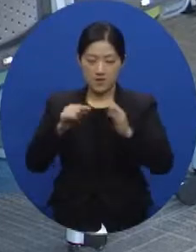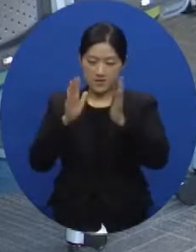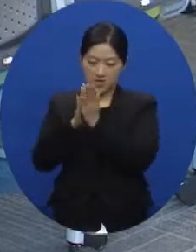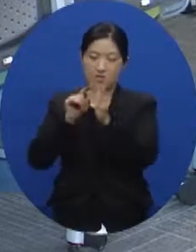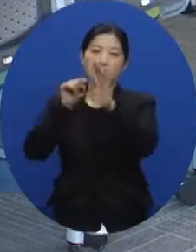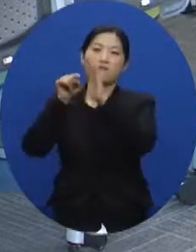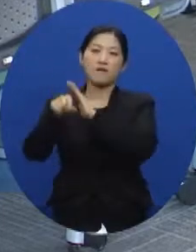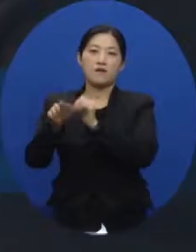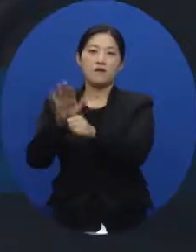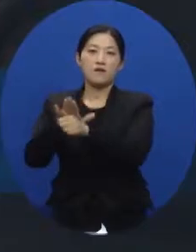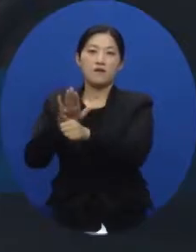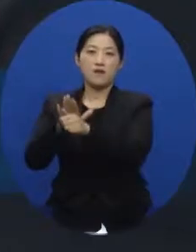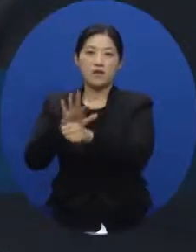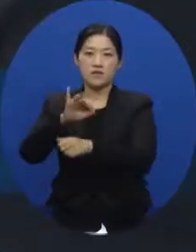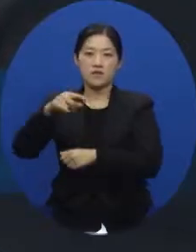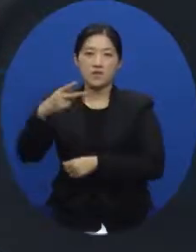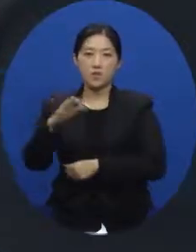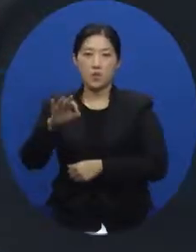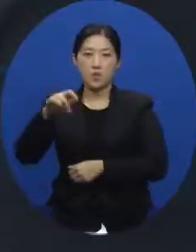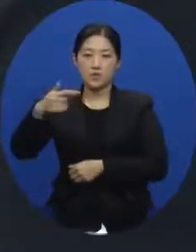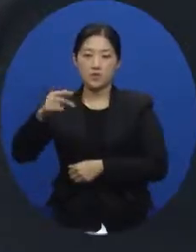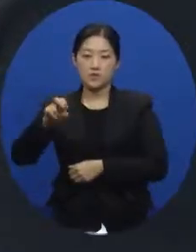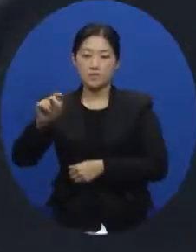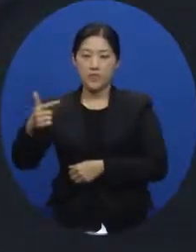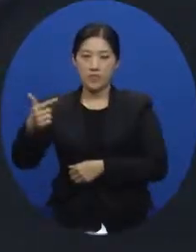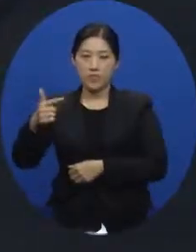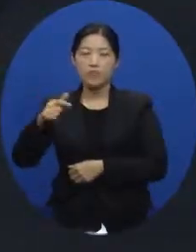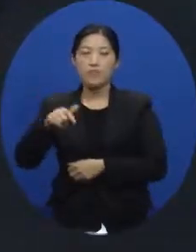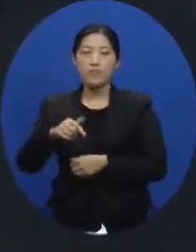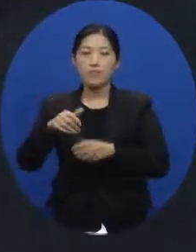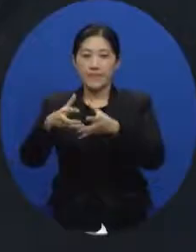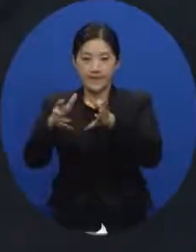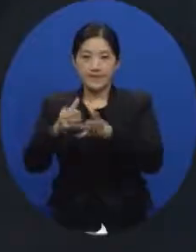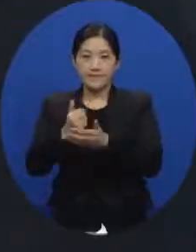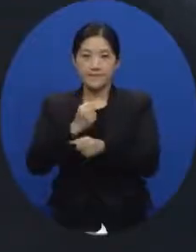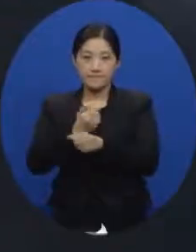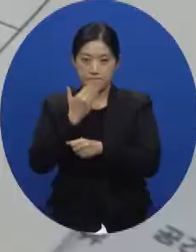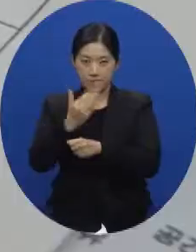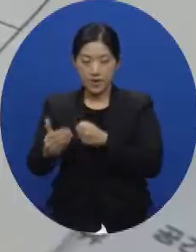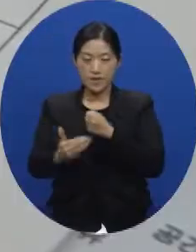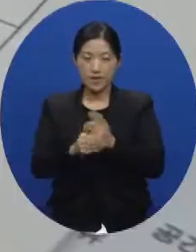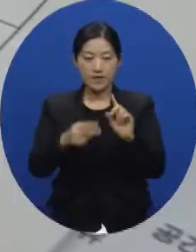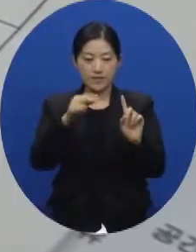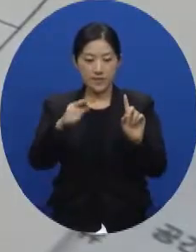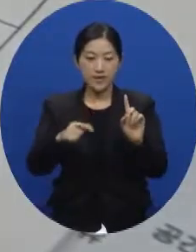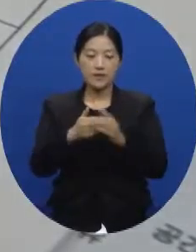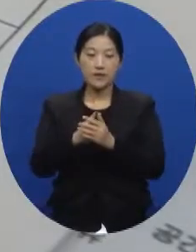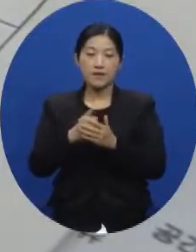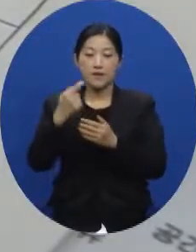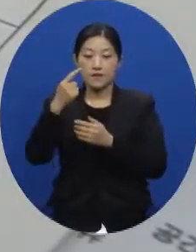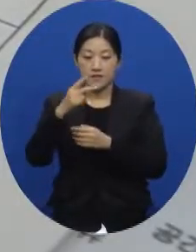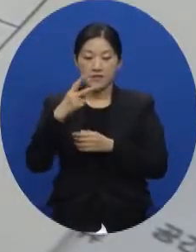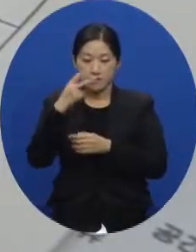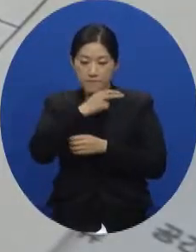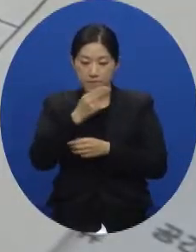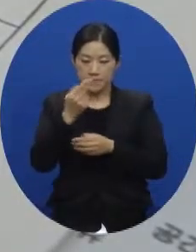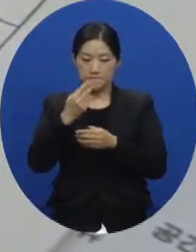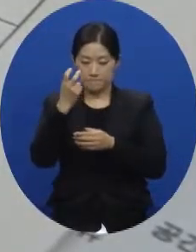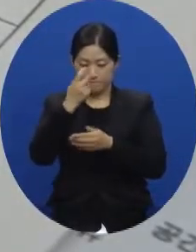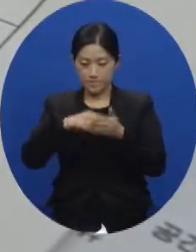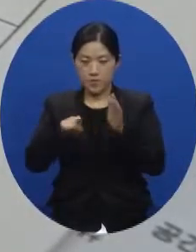이동 금연 클리닉을 운영하고 있는데요. 1단계 사전 금연 실천 향상 건강 부스